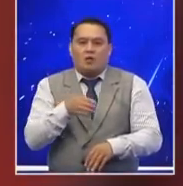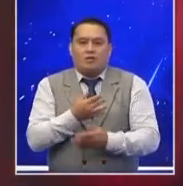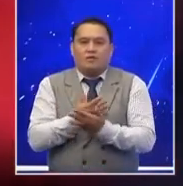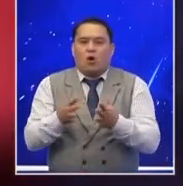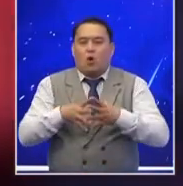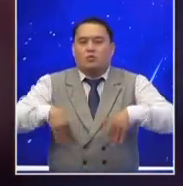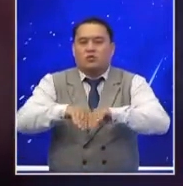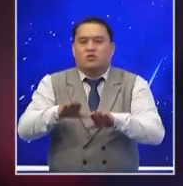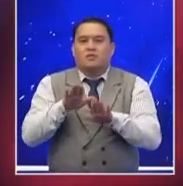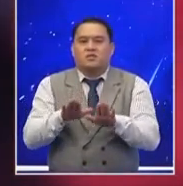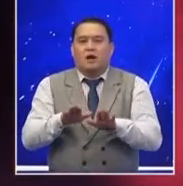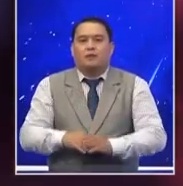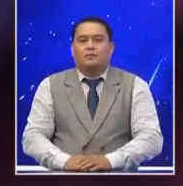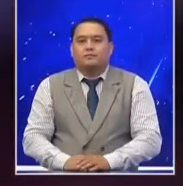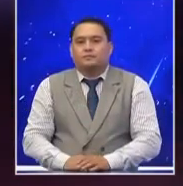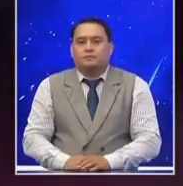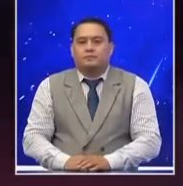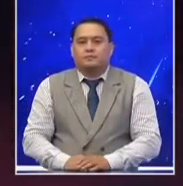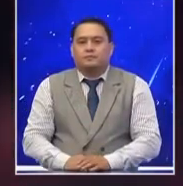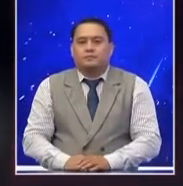в общественных местах.